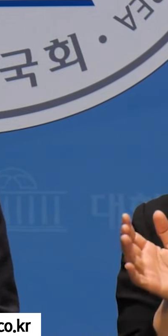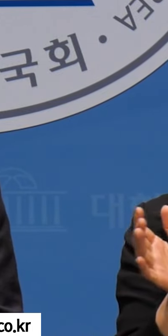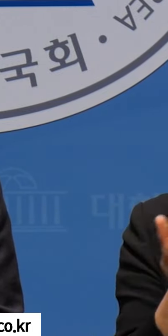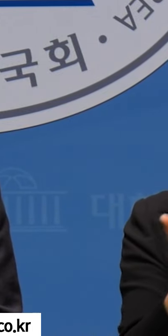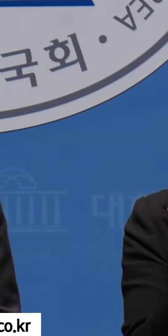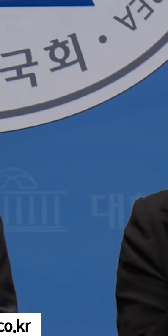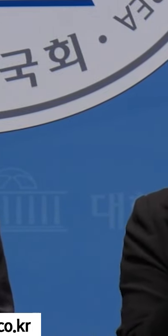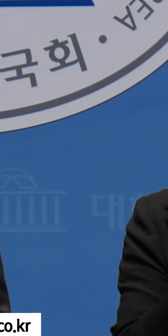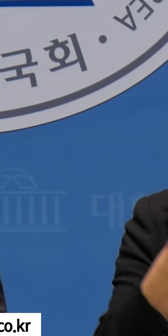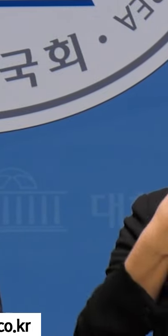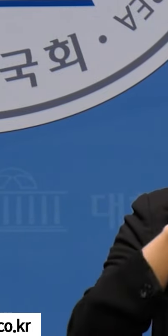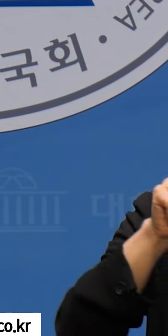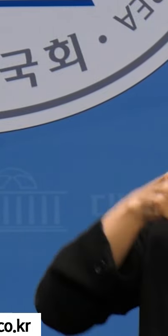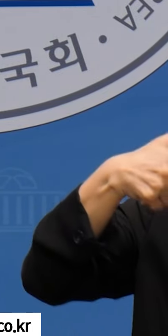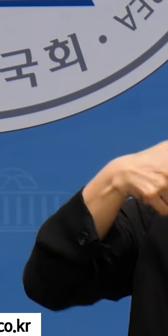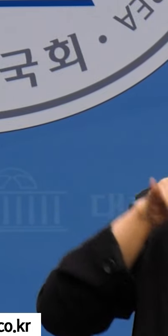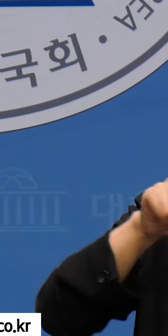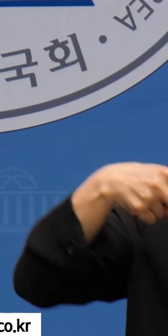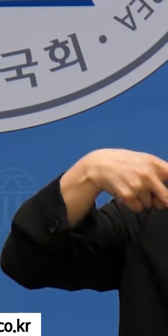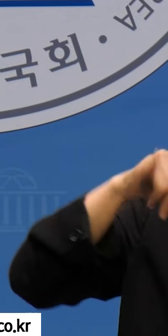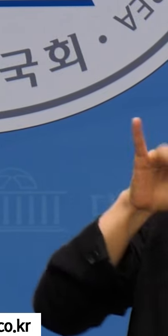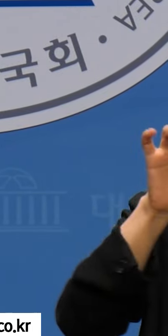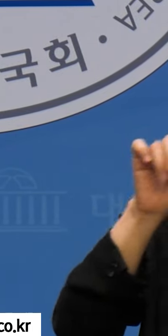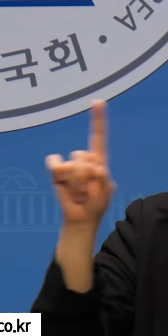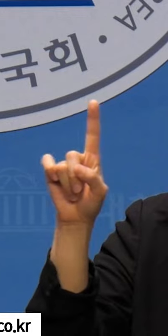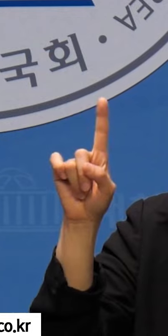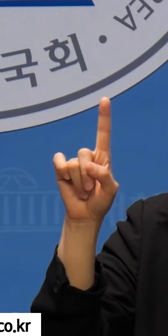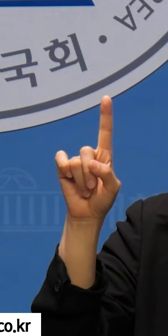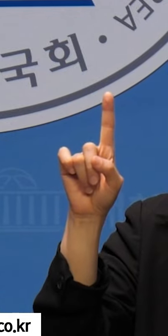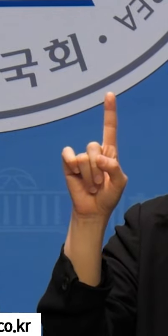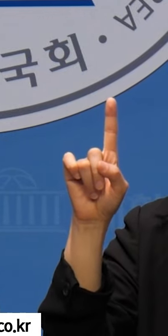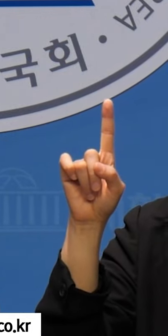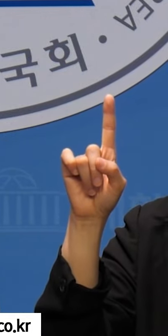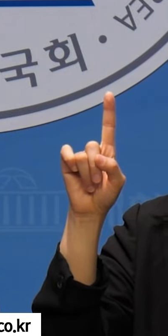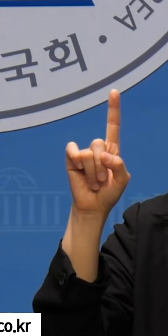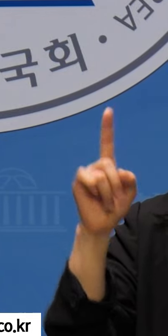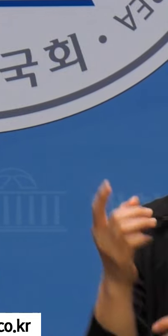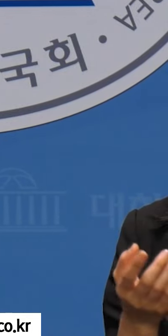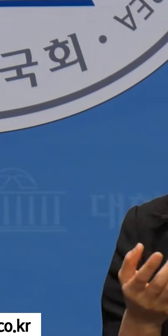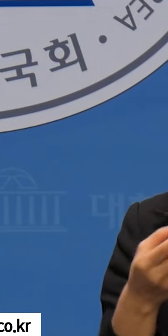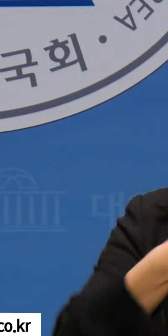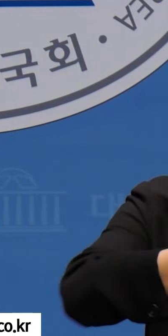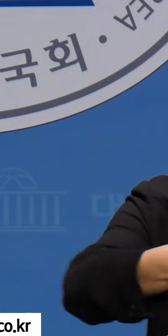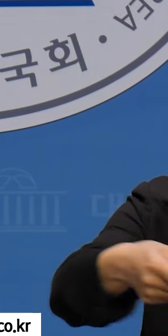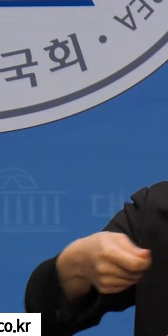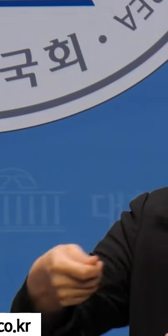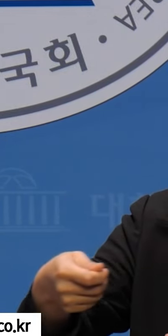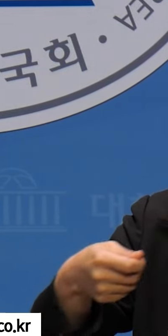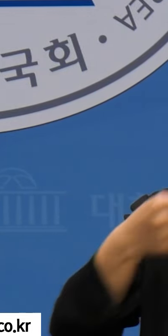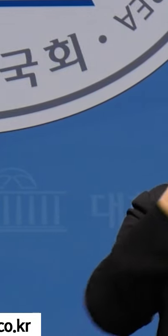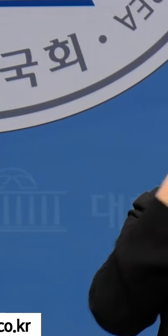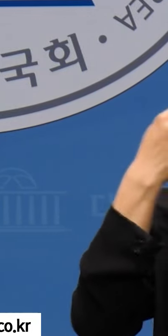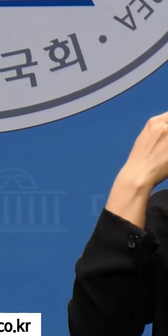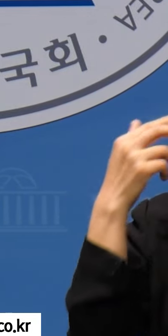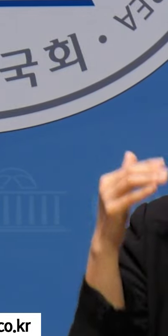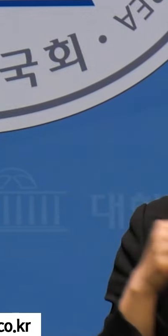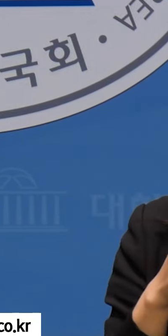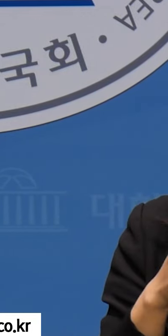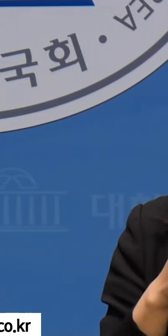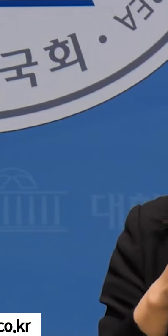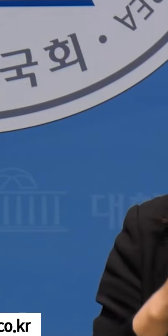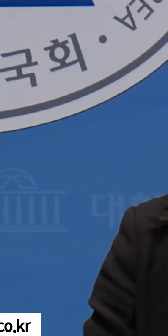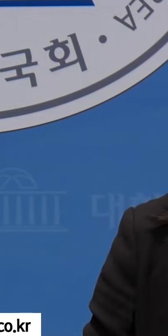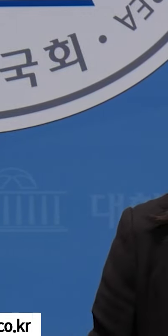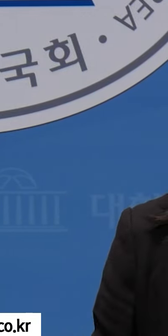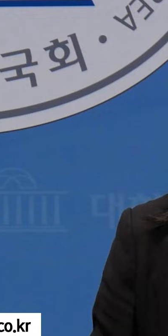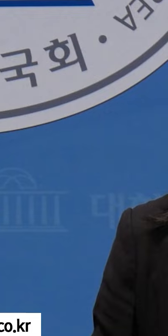다케시마로 표기하면서 일본 영토로 포함한 지도를 비치하고 배포한 사실이 뒤늦게